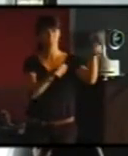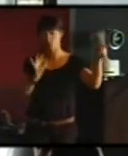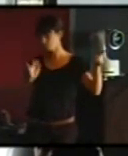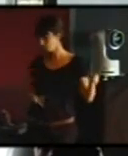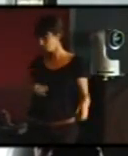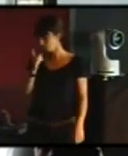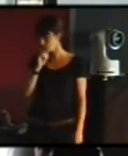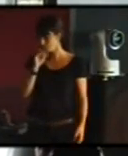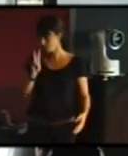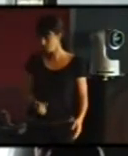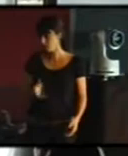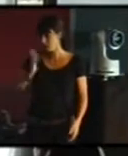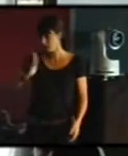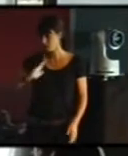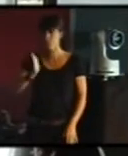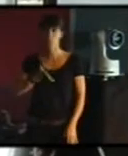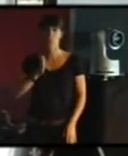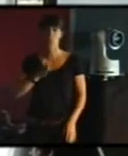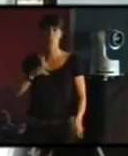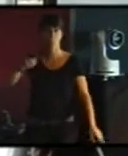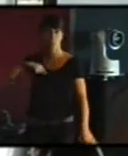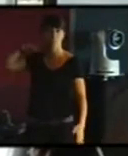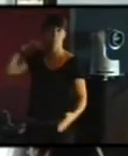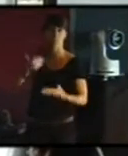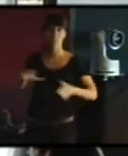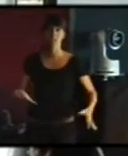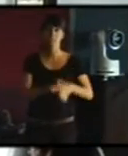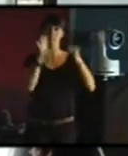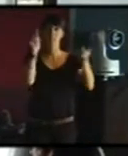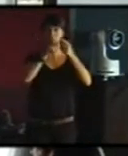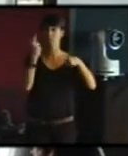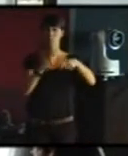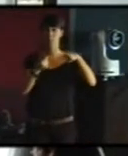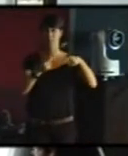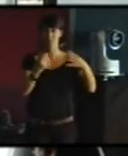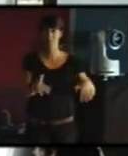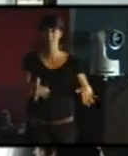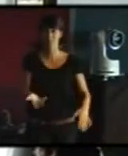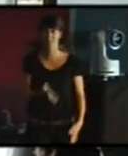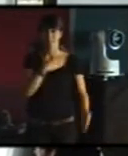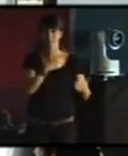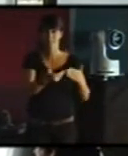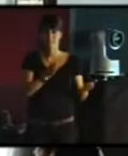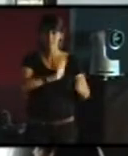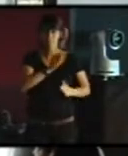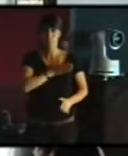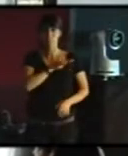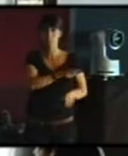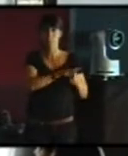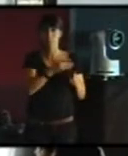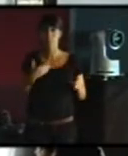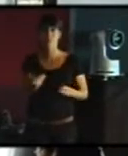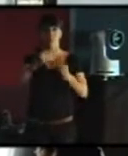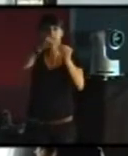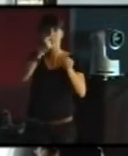tellement l'image d'une ville de négoce jusqu'à présent que c'était peut-être pas la peine d'en rajouter là-dessus. Par contre, l'autre dimension qui est liée